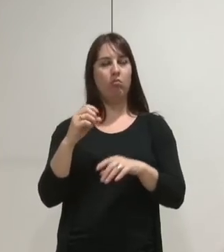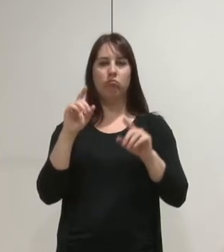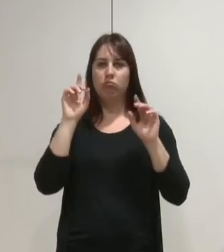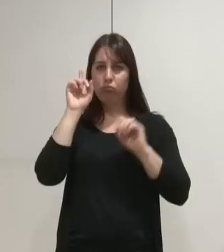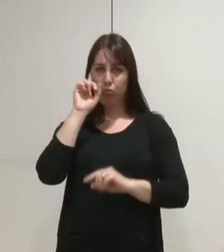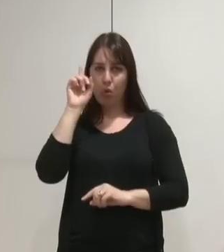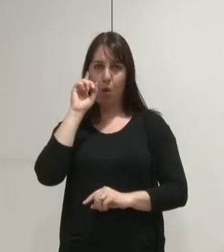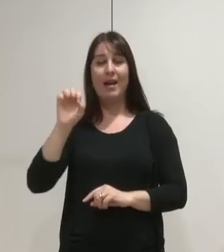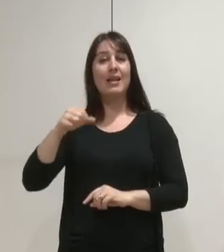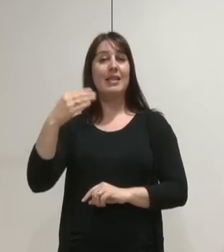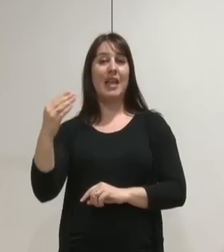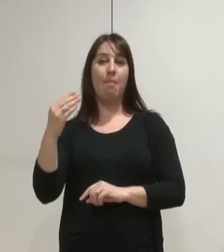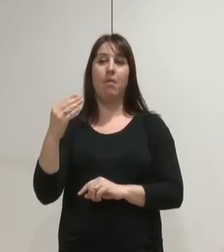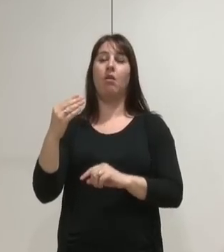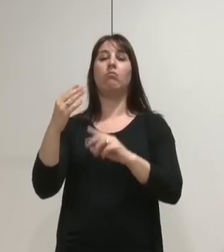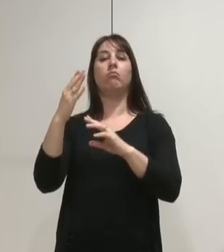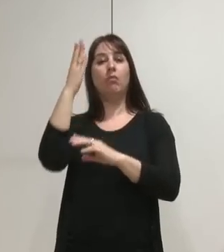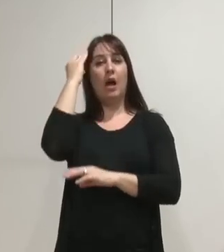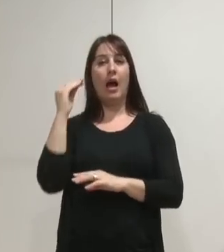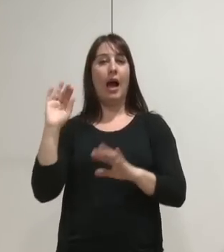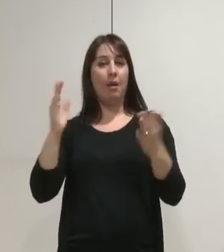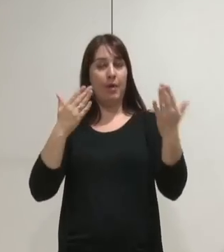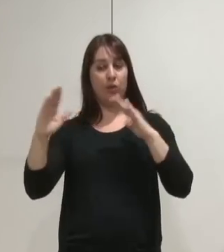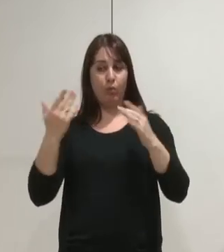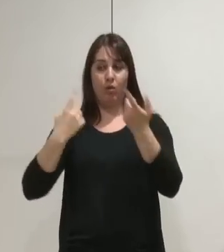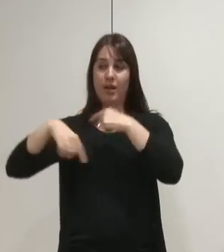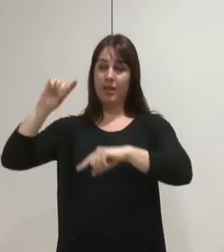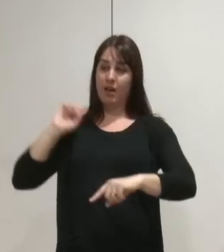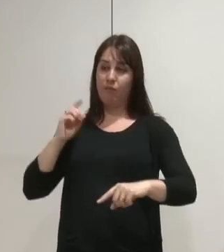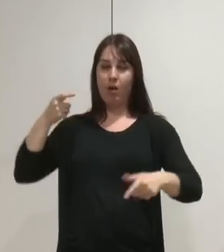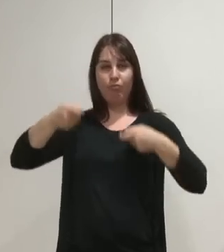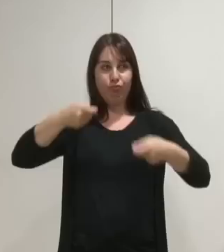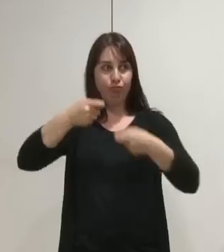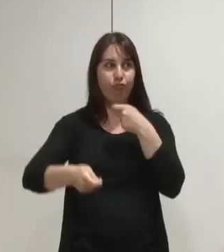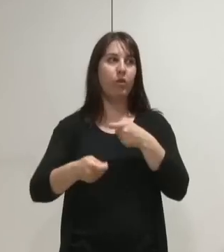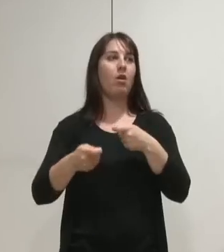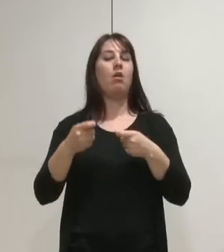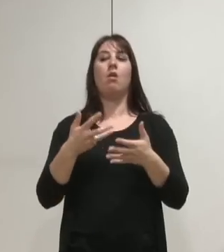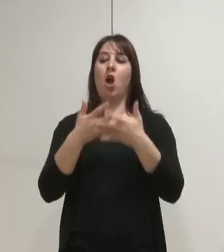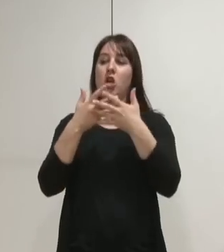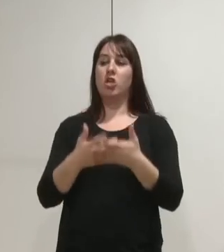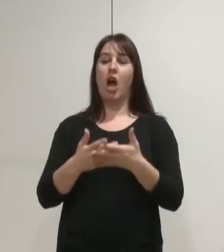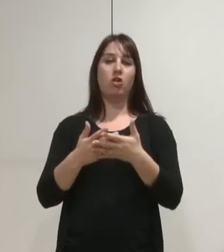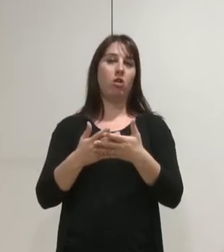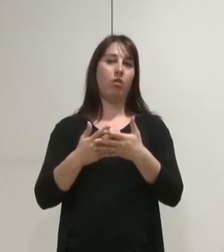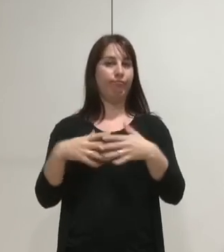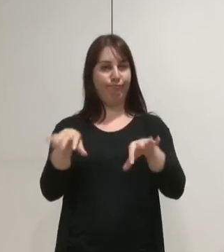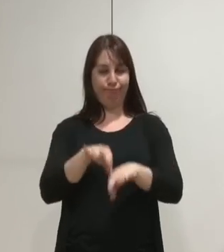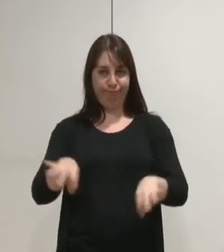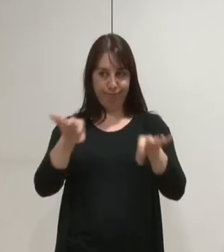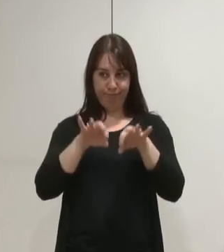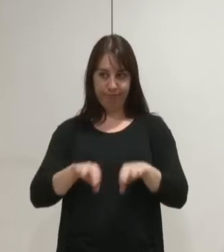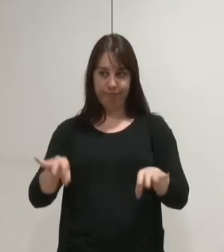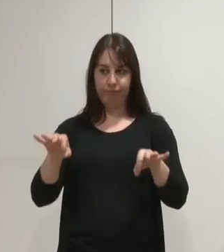à la SEM ALP expo comme la dernière recapitalisation accompagnée d'exonération de charg efforts qui se sont avérés